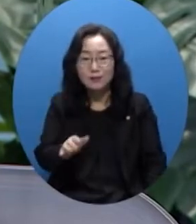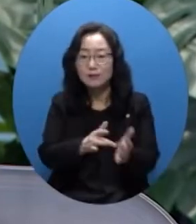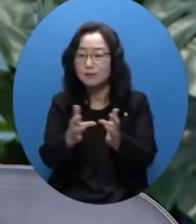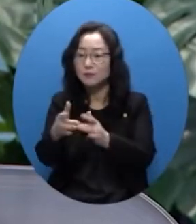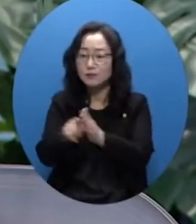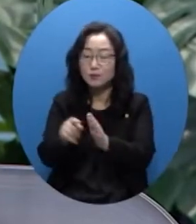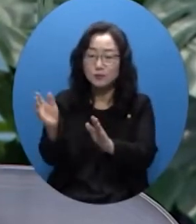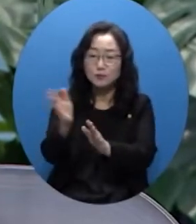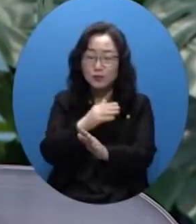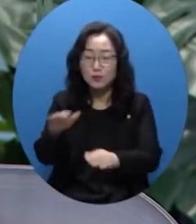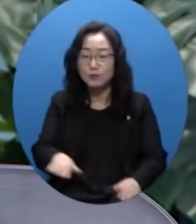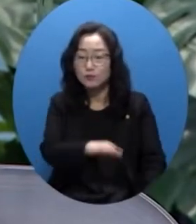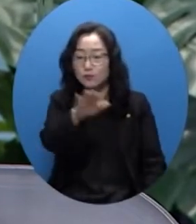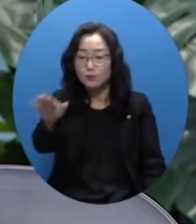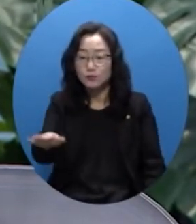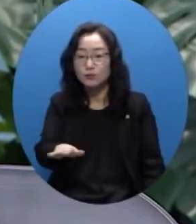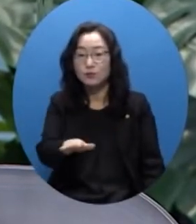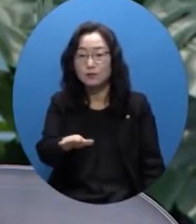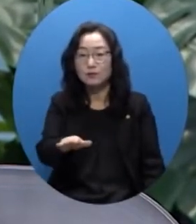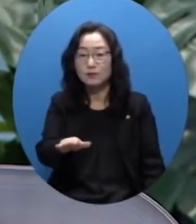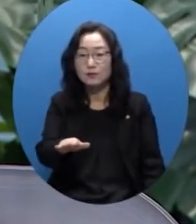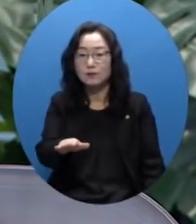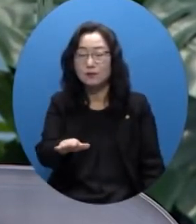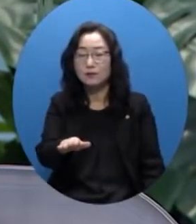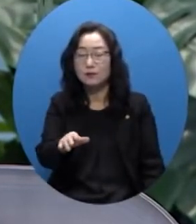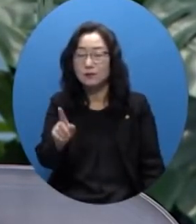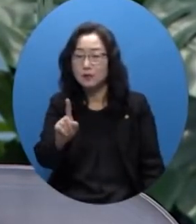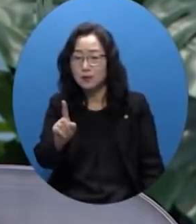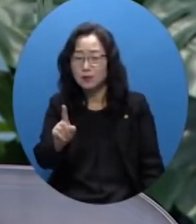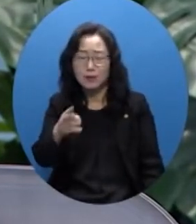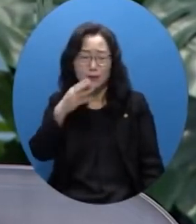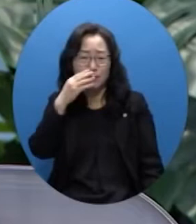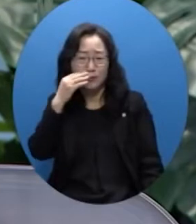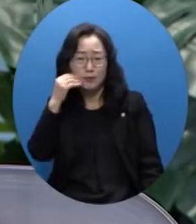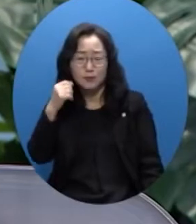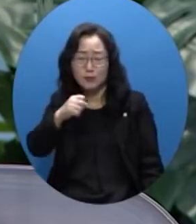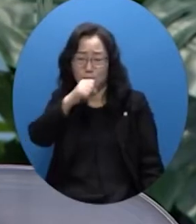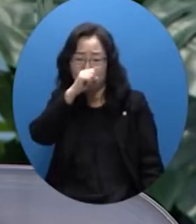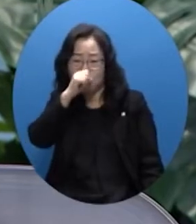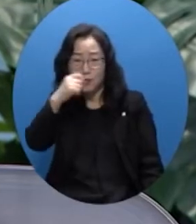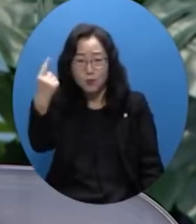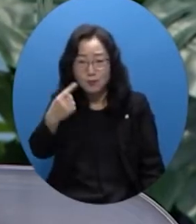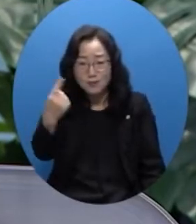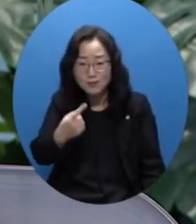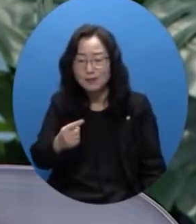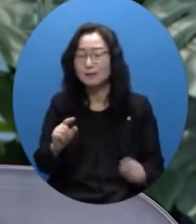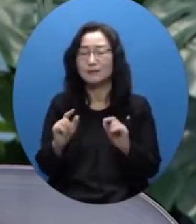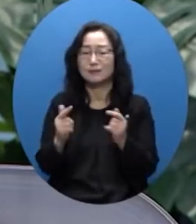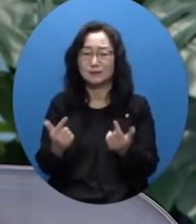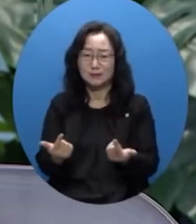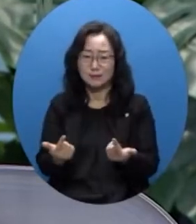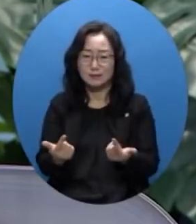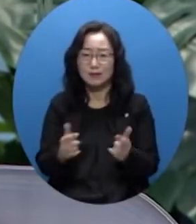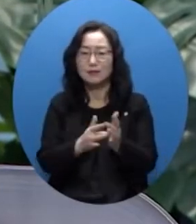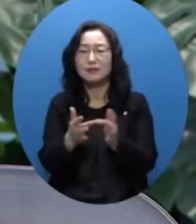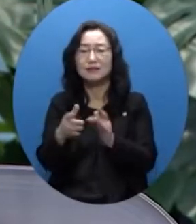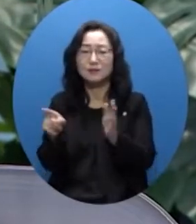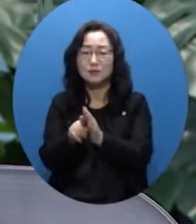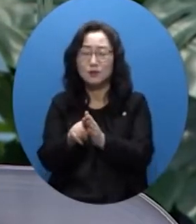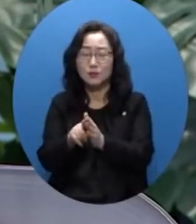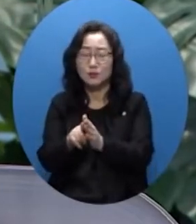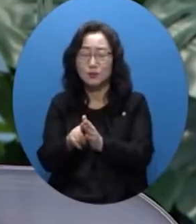나서 우리 앞에 꽃길이 깔리고 존 일만 일어나는 것이 아닙니다 예수 미끌 1